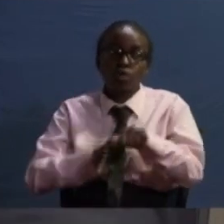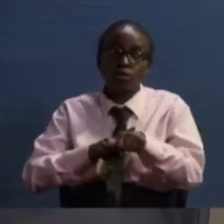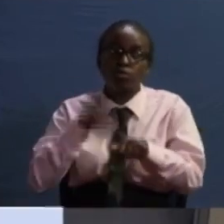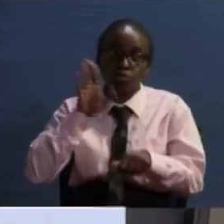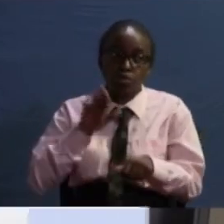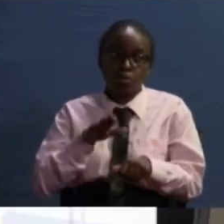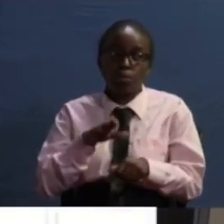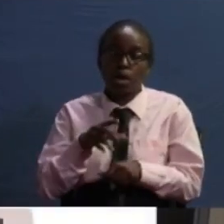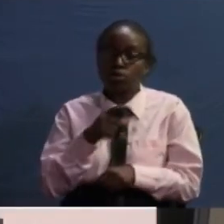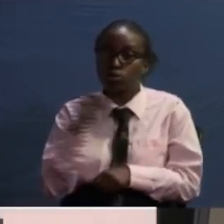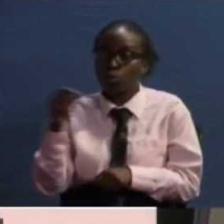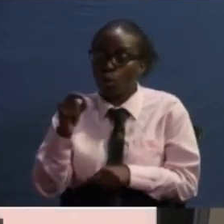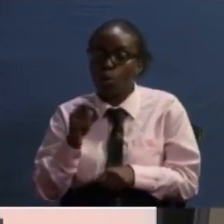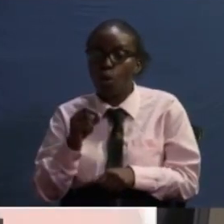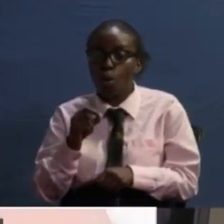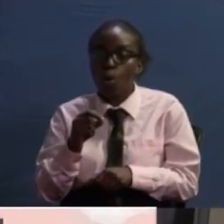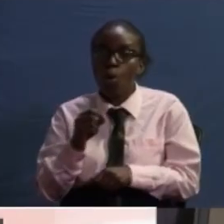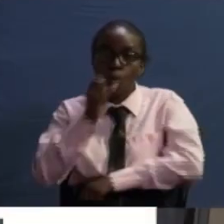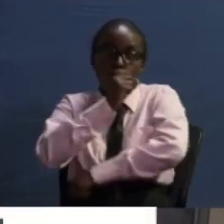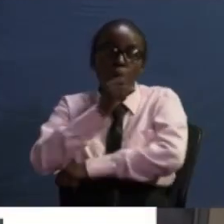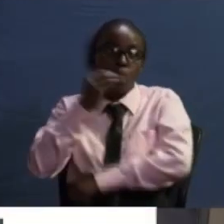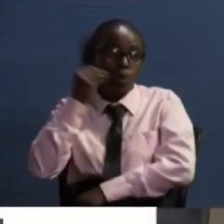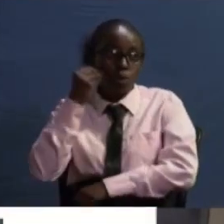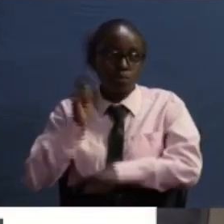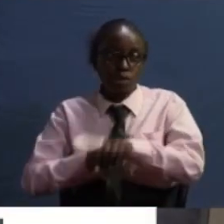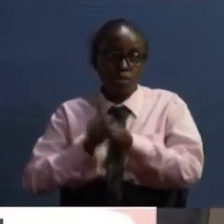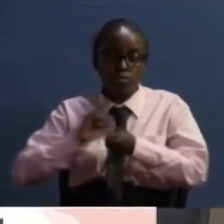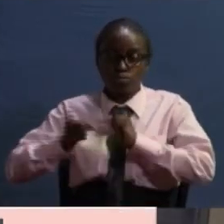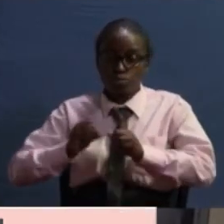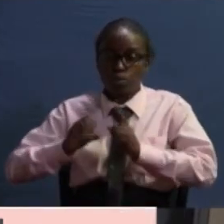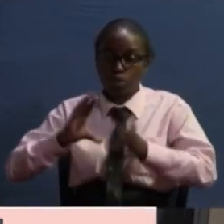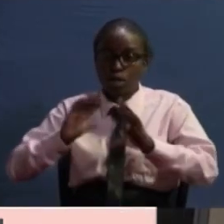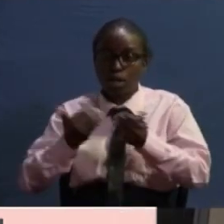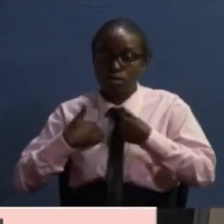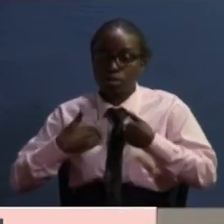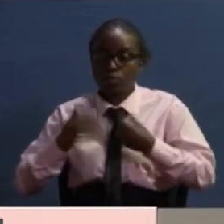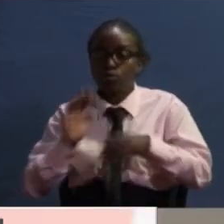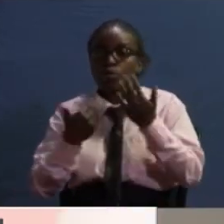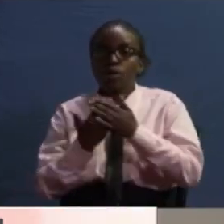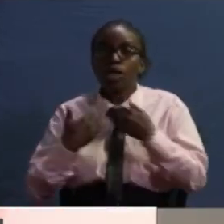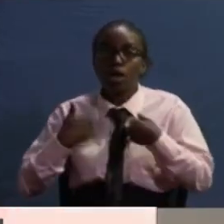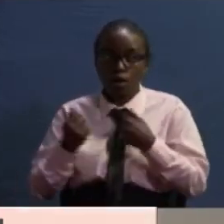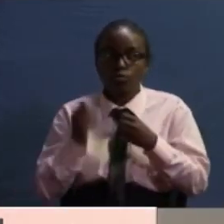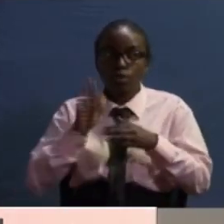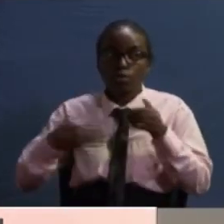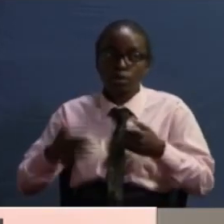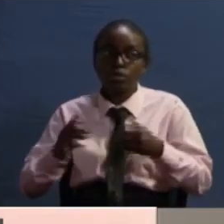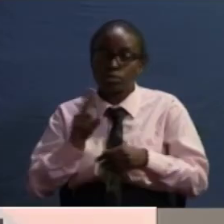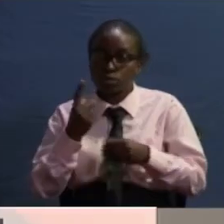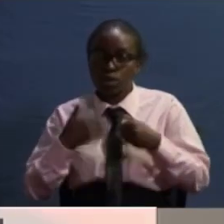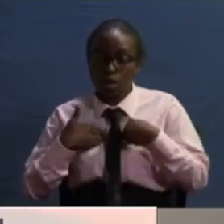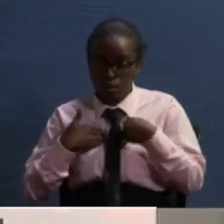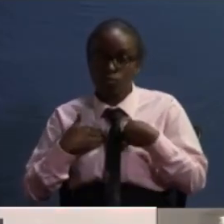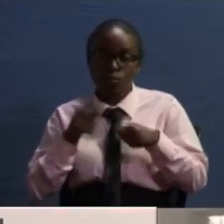nyumbani ili hao wakimbie kwa class waende kuchumbika na watoto wengine. Hiyo inafurahisha kina mama. James Onditi ambaye